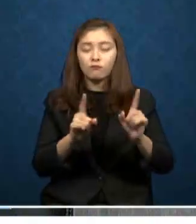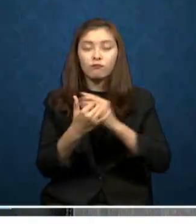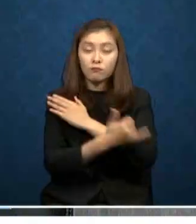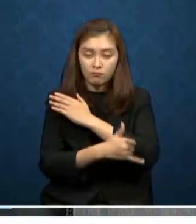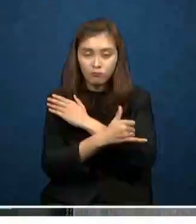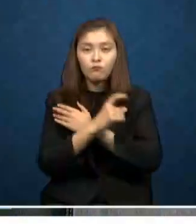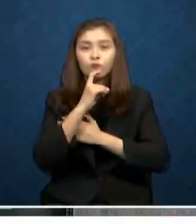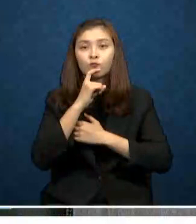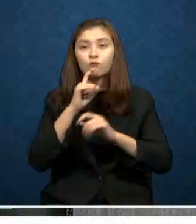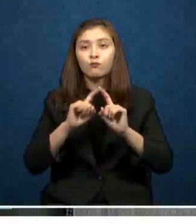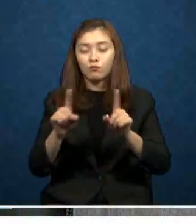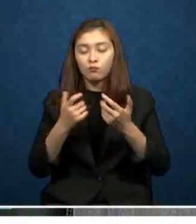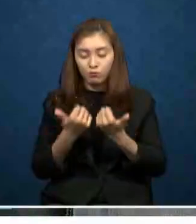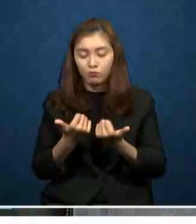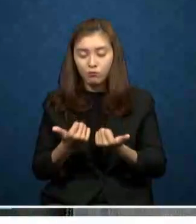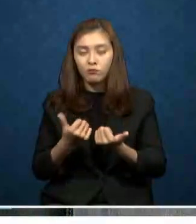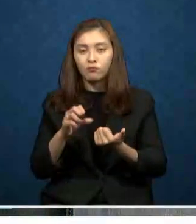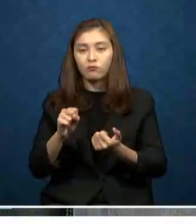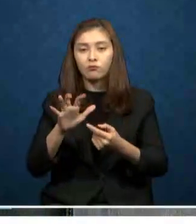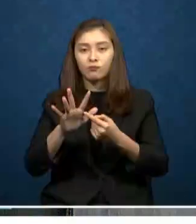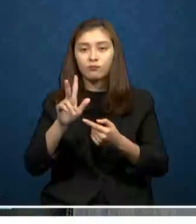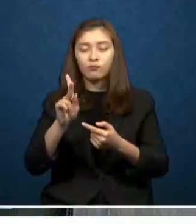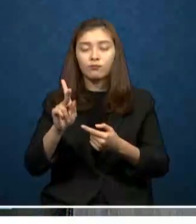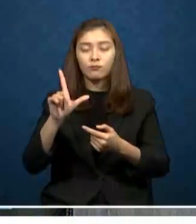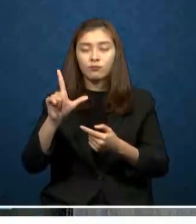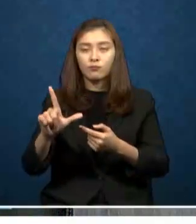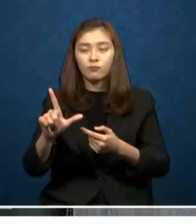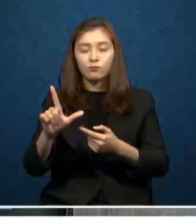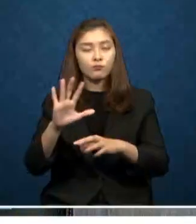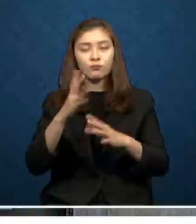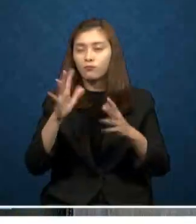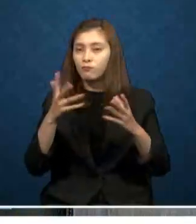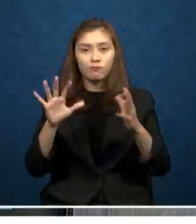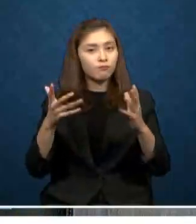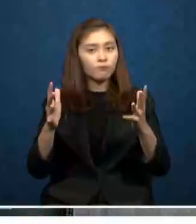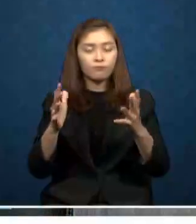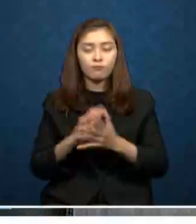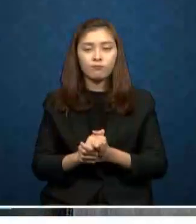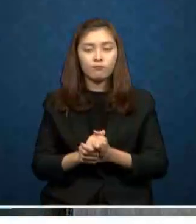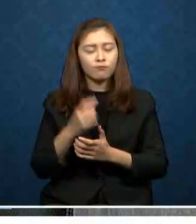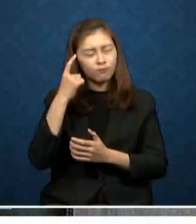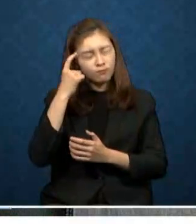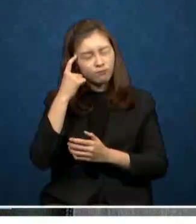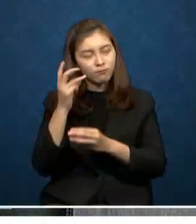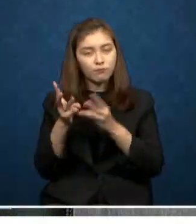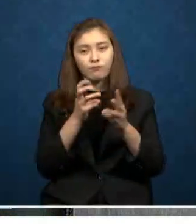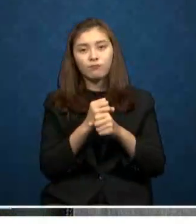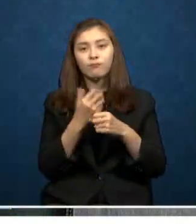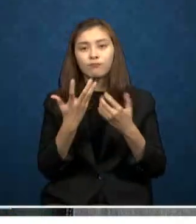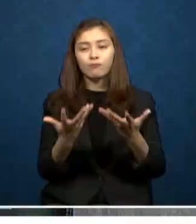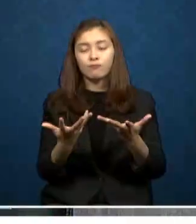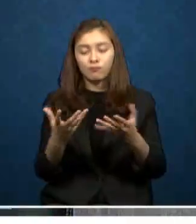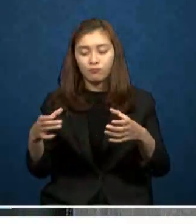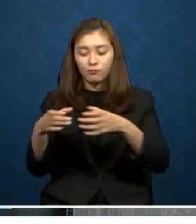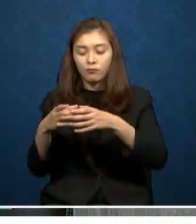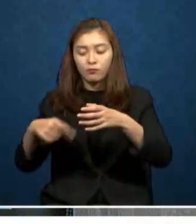ญญาสู่สากลทำอย่างไรจึงอยากจะให้หน่วยงานที่ดูแลทรัพย์สินทางปัญญาเนี้ยมาช่วยกัน